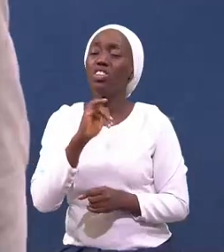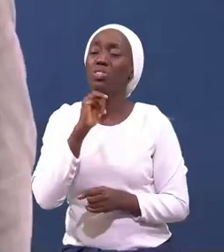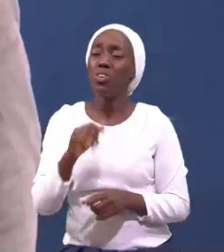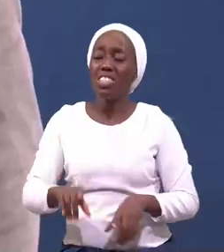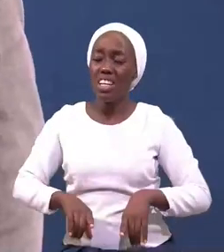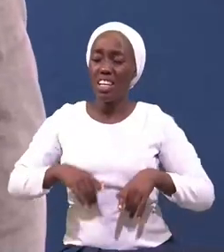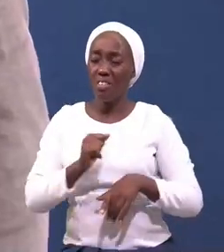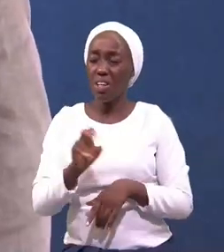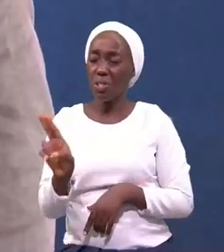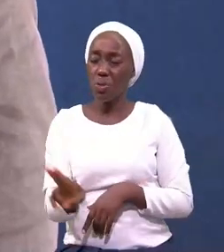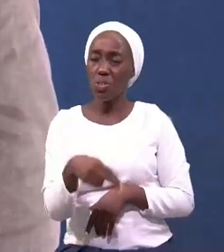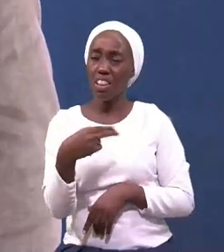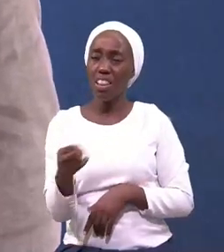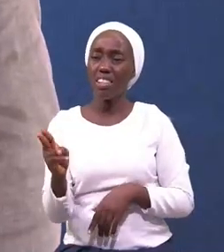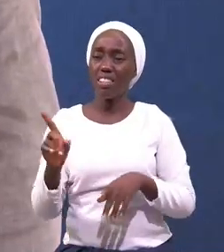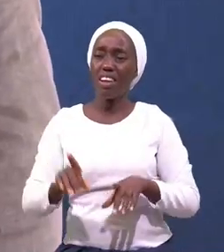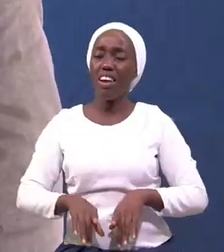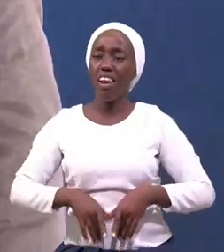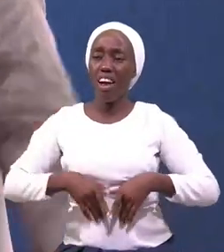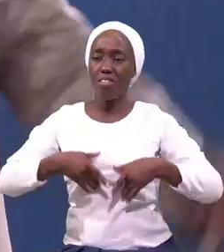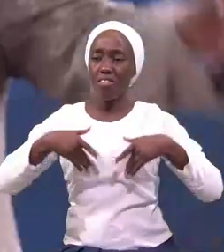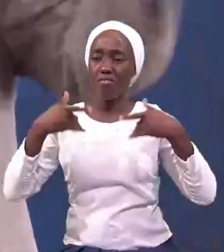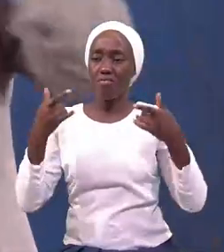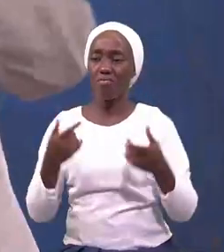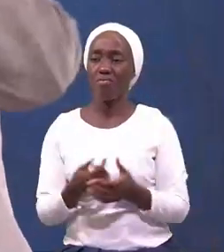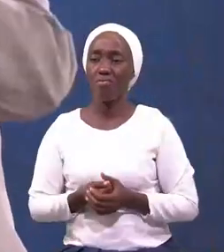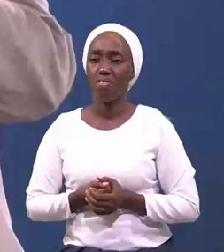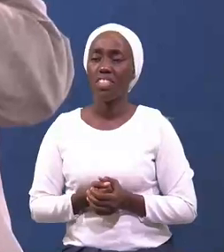Tu ne mèneras plus une vie inutile.